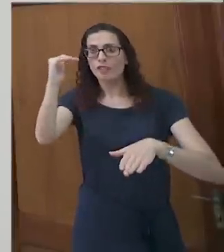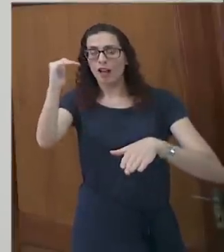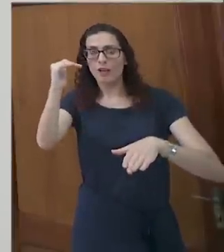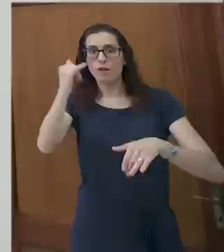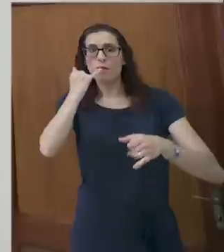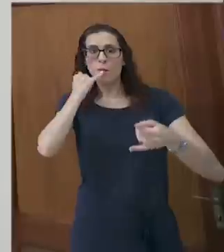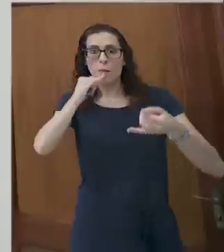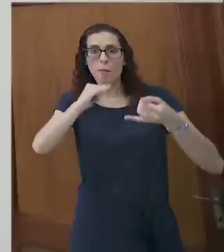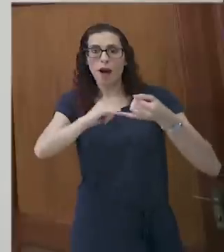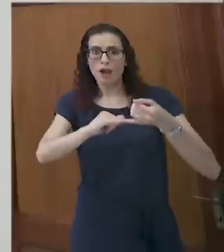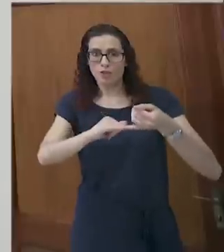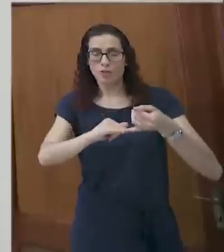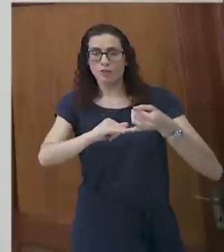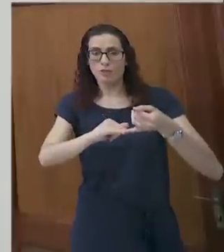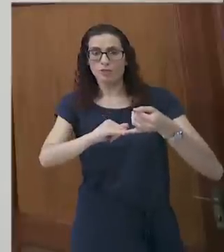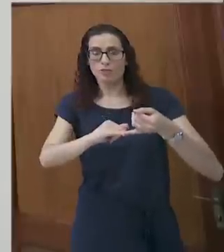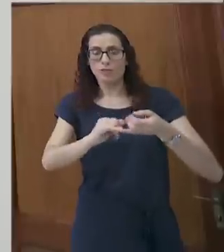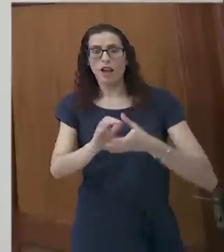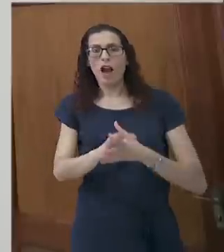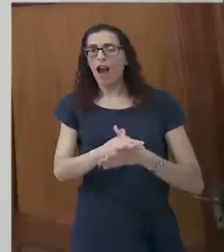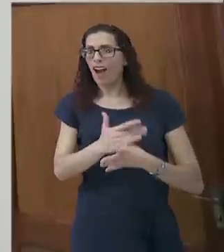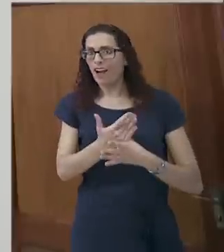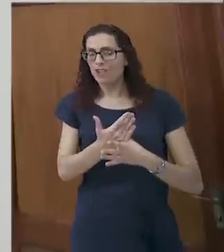aħna kull fejn inkunu